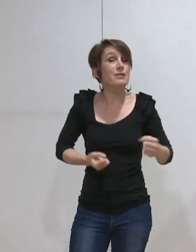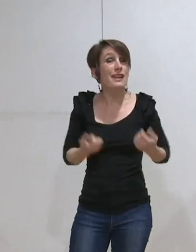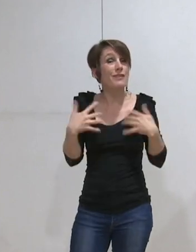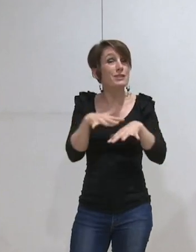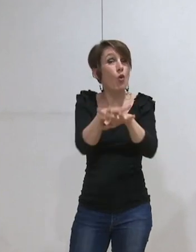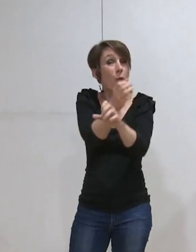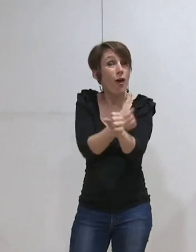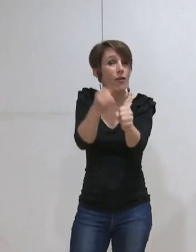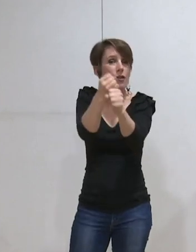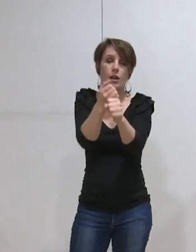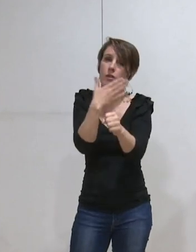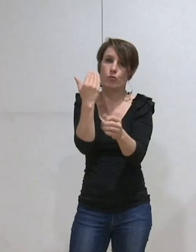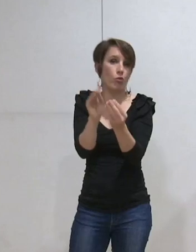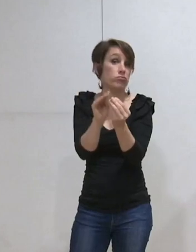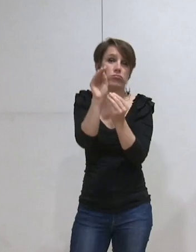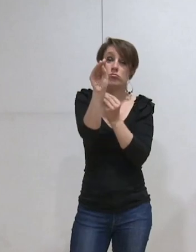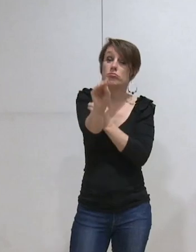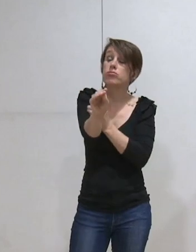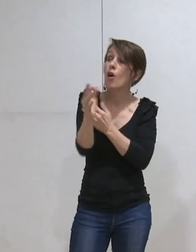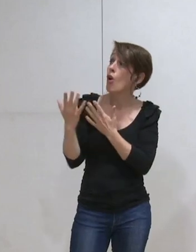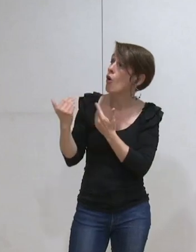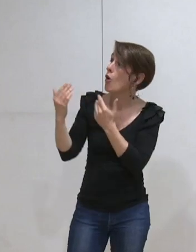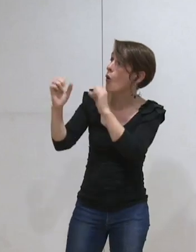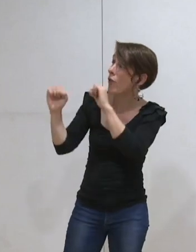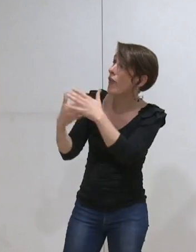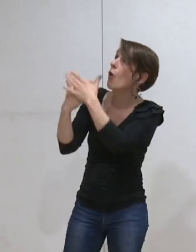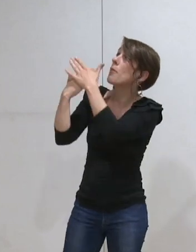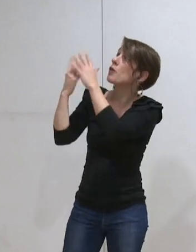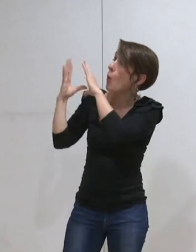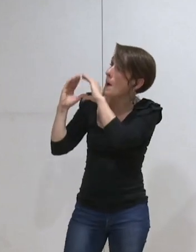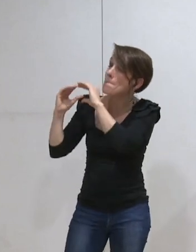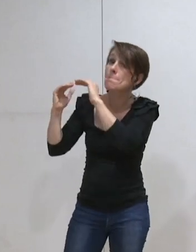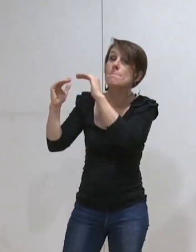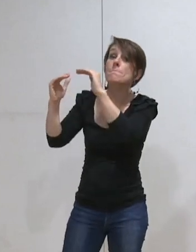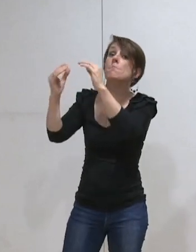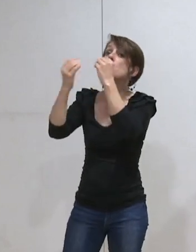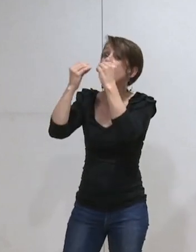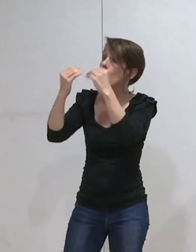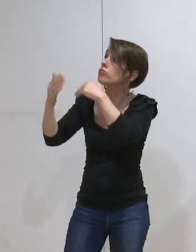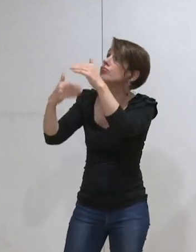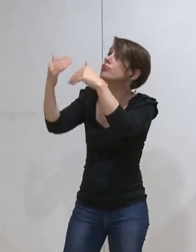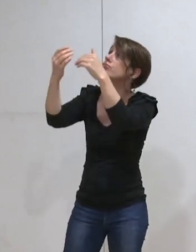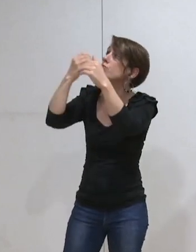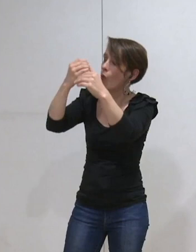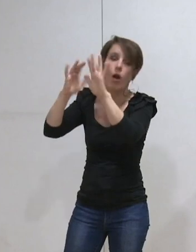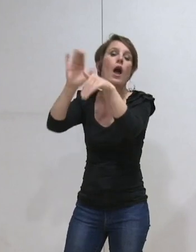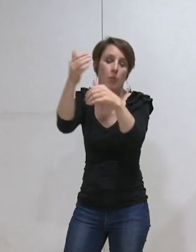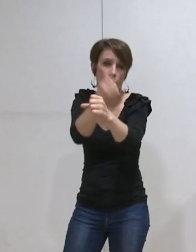commun dans l'attente d'une métro qui se soit stabilisée dans ses fonctions voilà pourquoi nous voterons contre ces